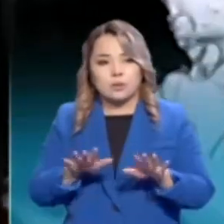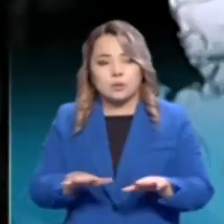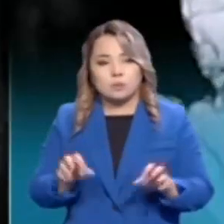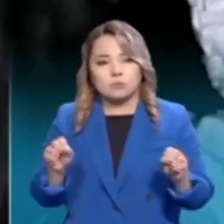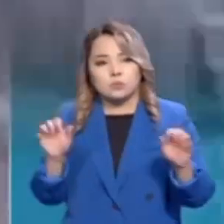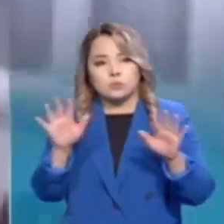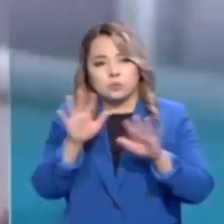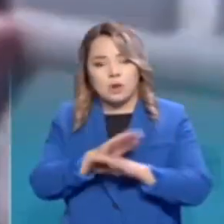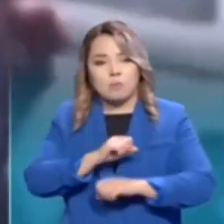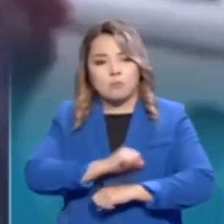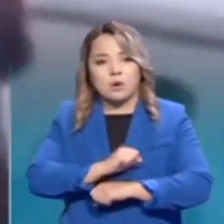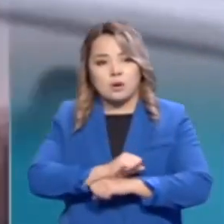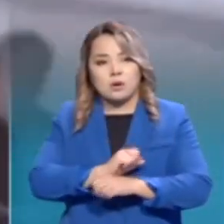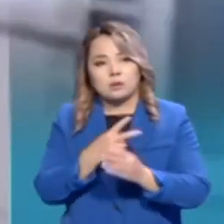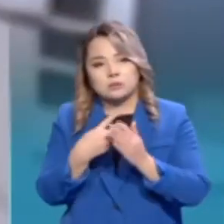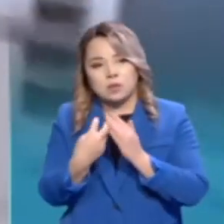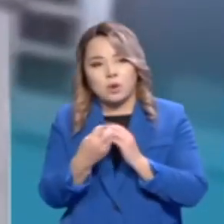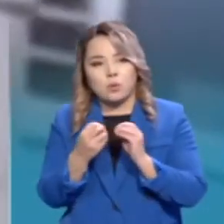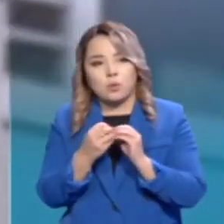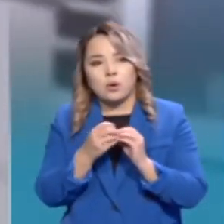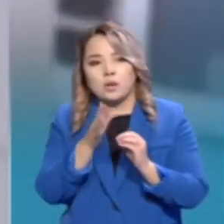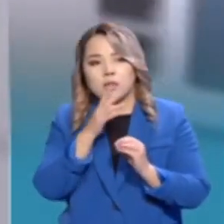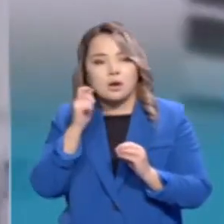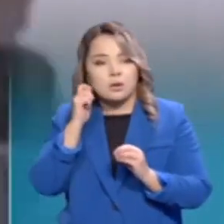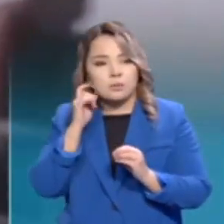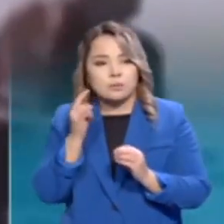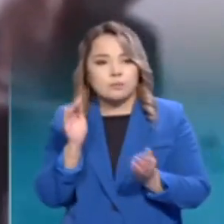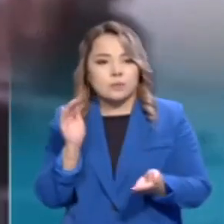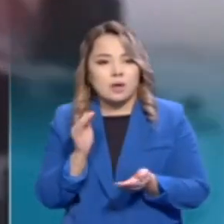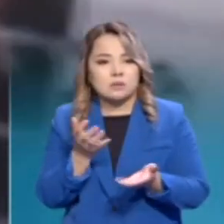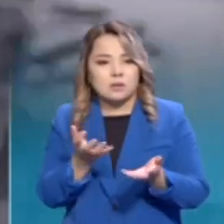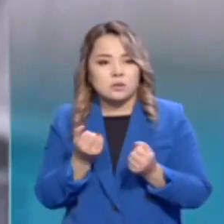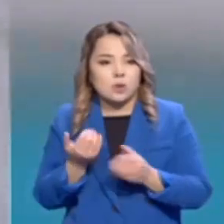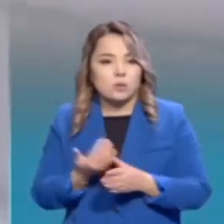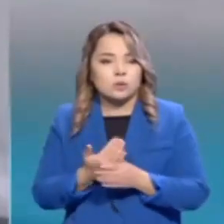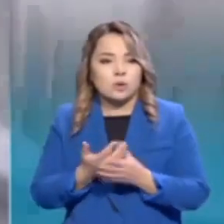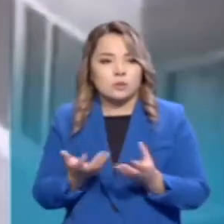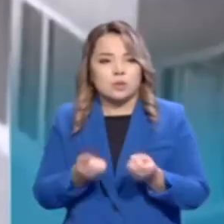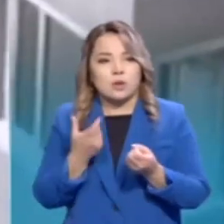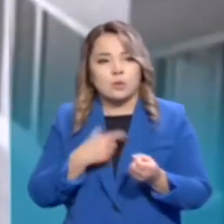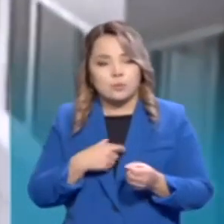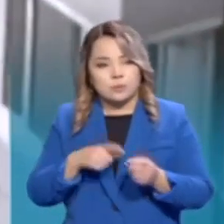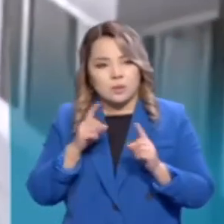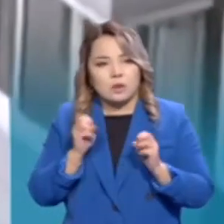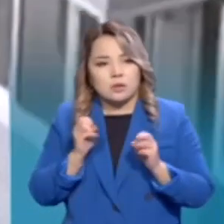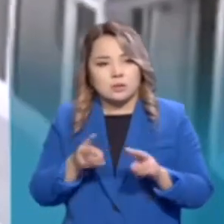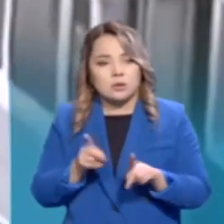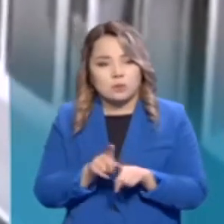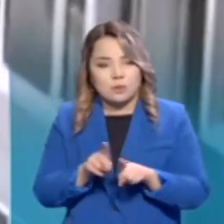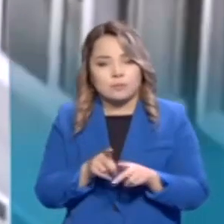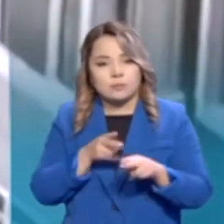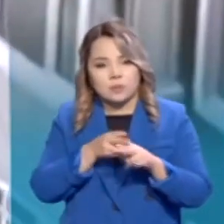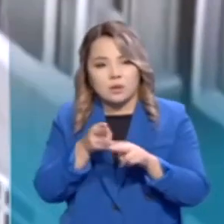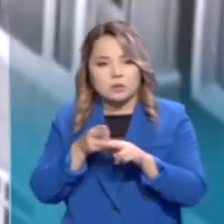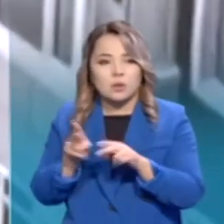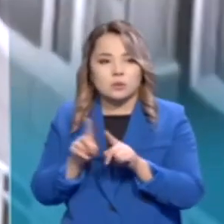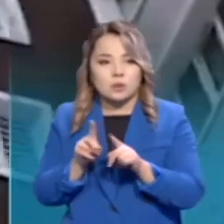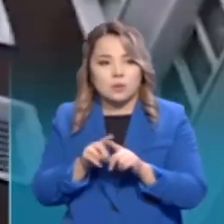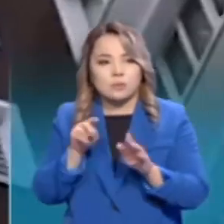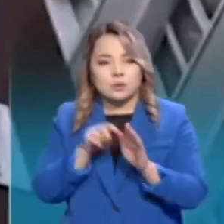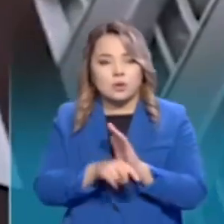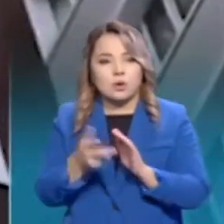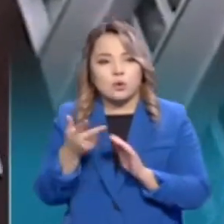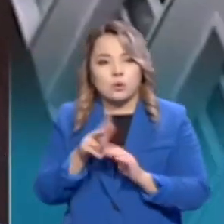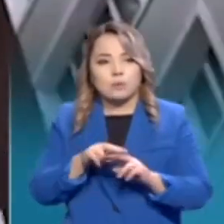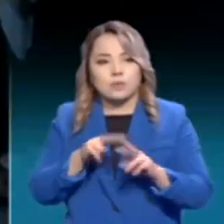шығалмай, балконға жасырынып қалған 10 жасар баланы да шығарып үлгерген. Өз өмірін қауіп қатерге тігіп, өрттің өтінен 3 бірдей